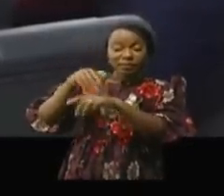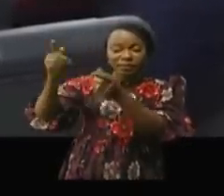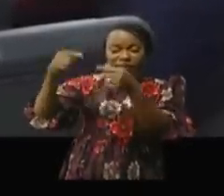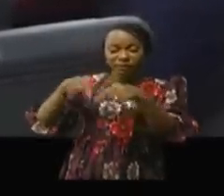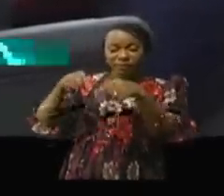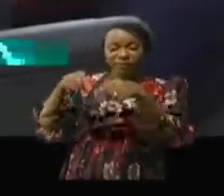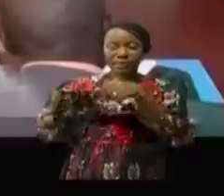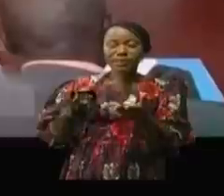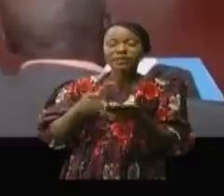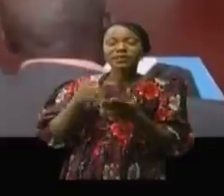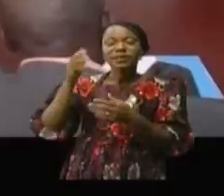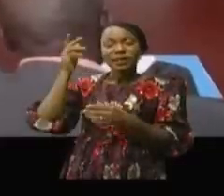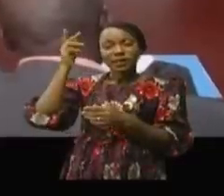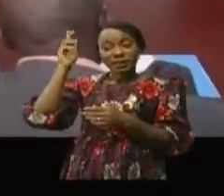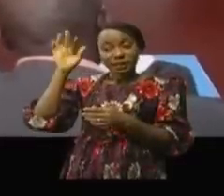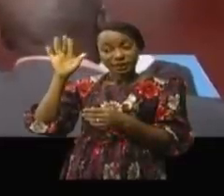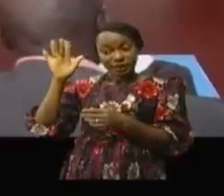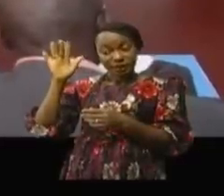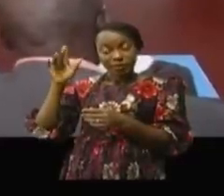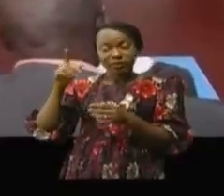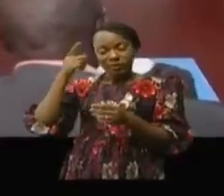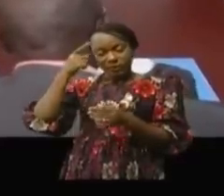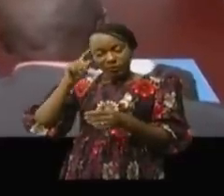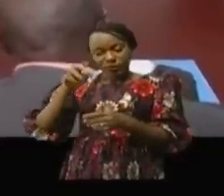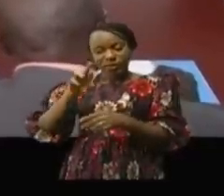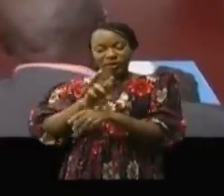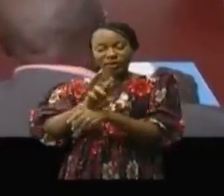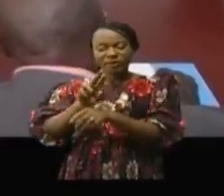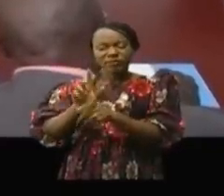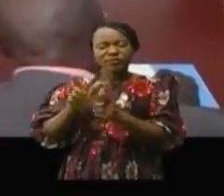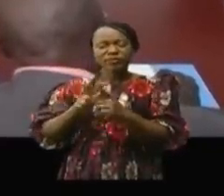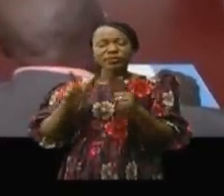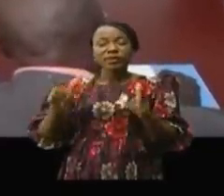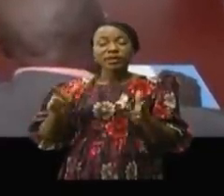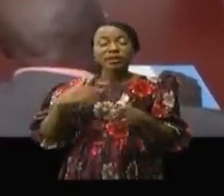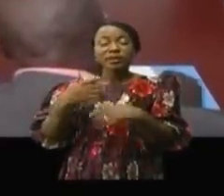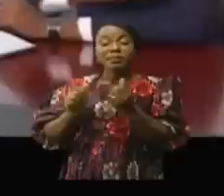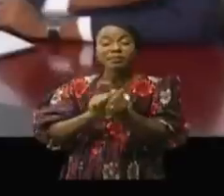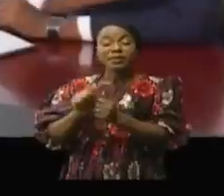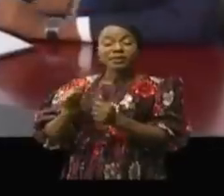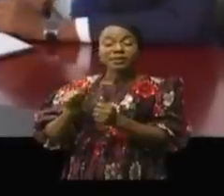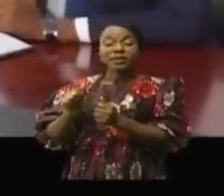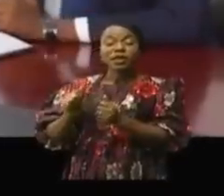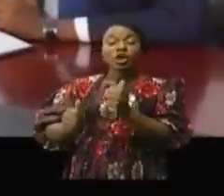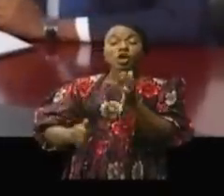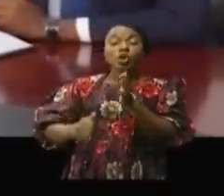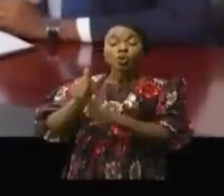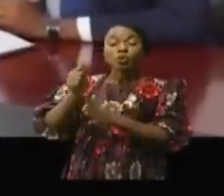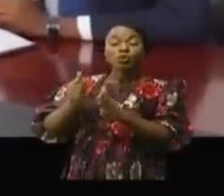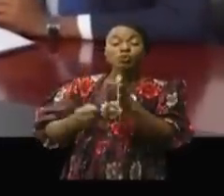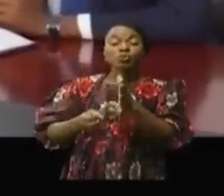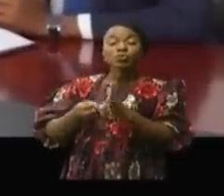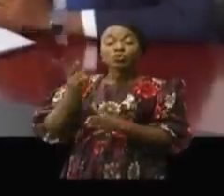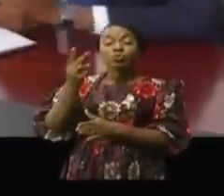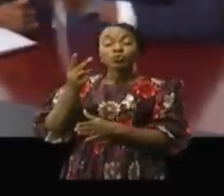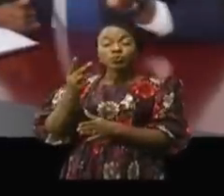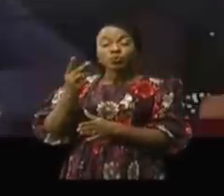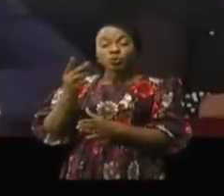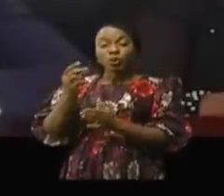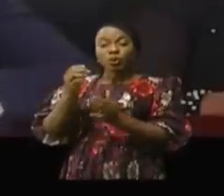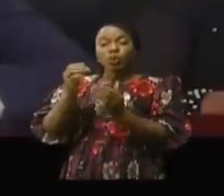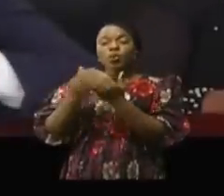le point de vue sur la tenue de ce grand rendez-vous qui se tiendra du 11 au 12 août prochain et qui vise également à promouvoir